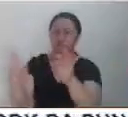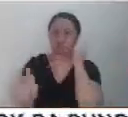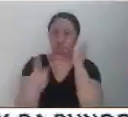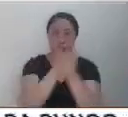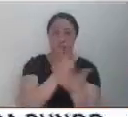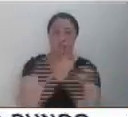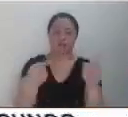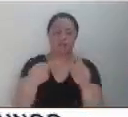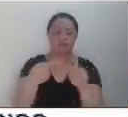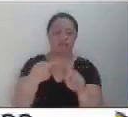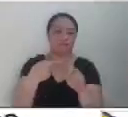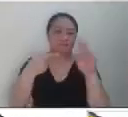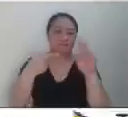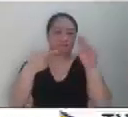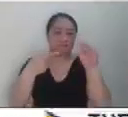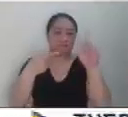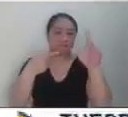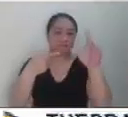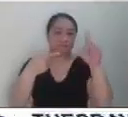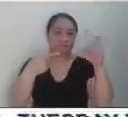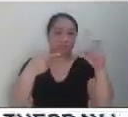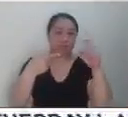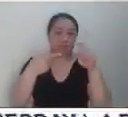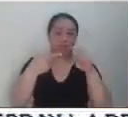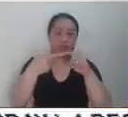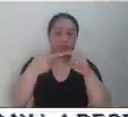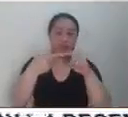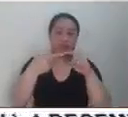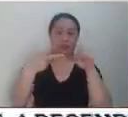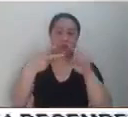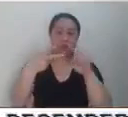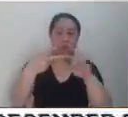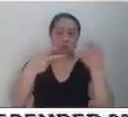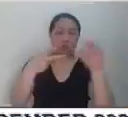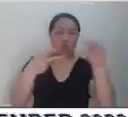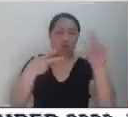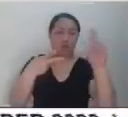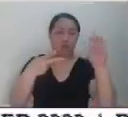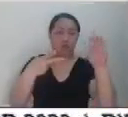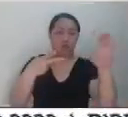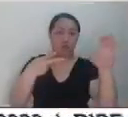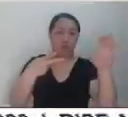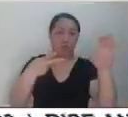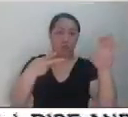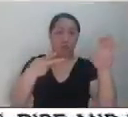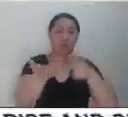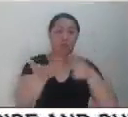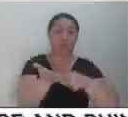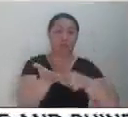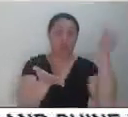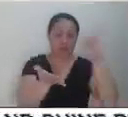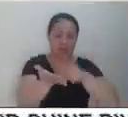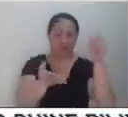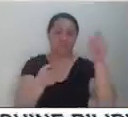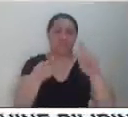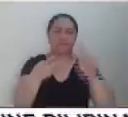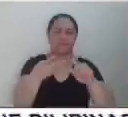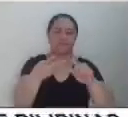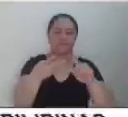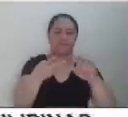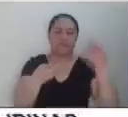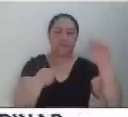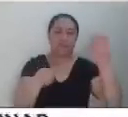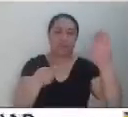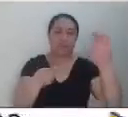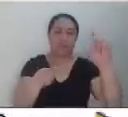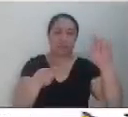on the way to Maplasan in Binyan sa may Slex Exchange po. Opo. May 10 kilometro po tayong system doon. Kung